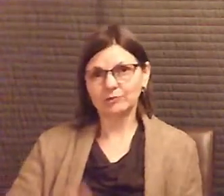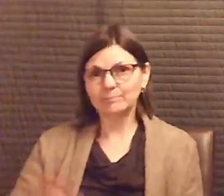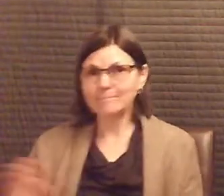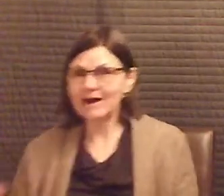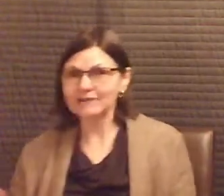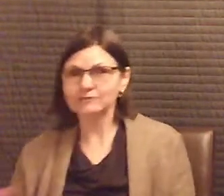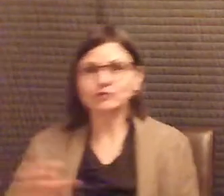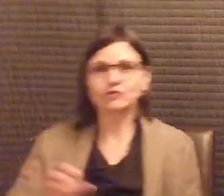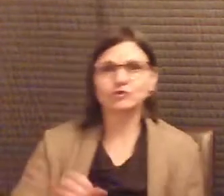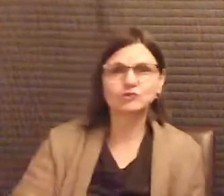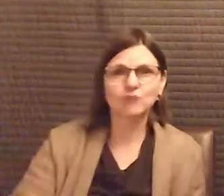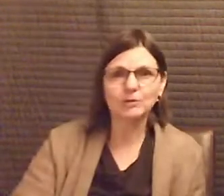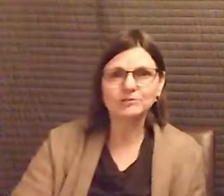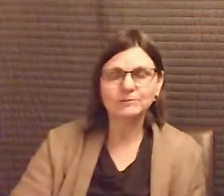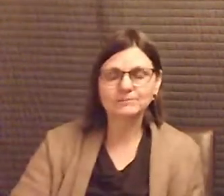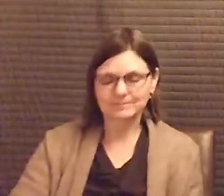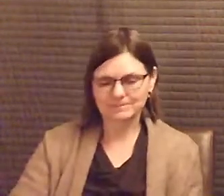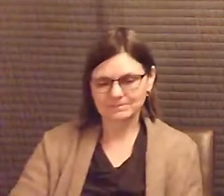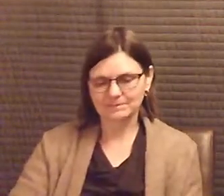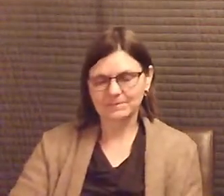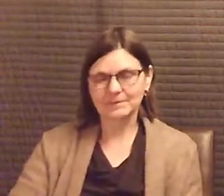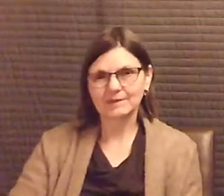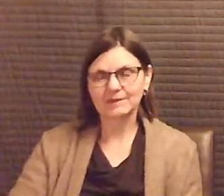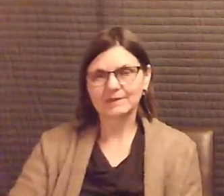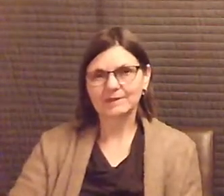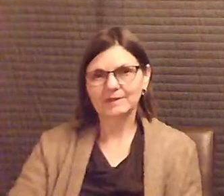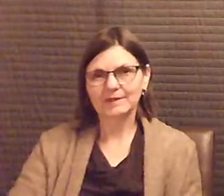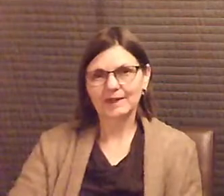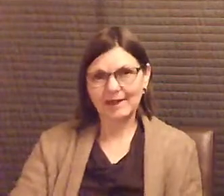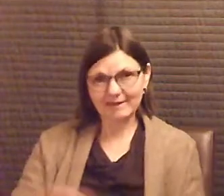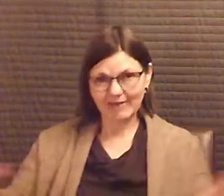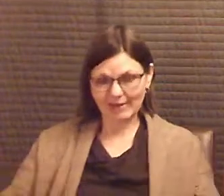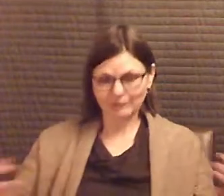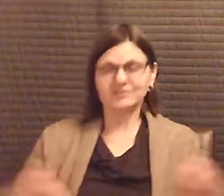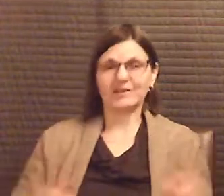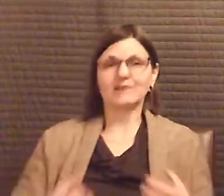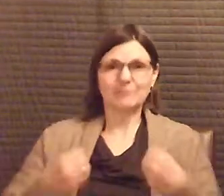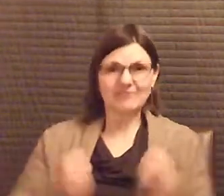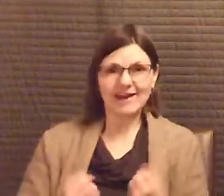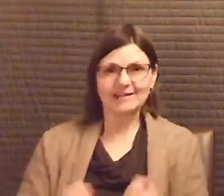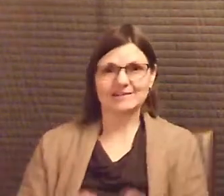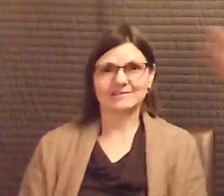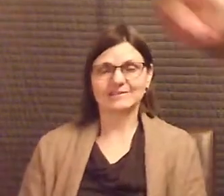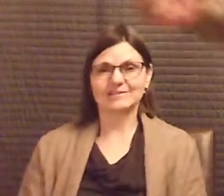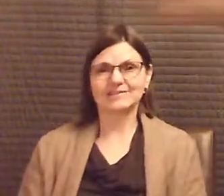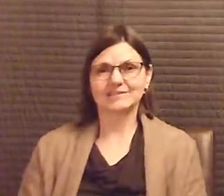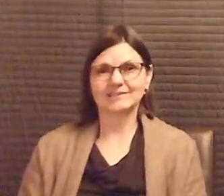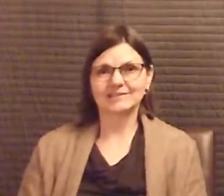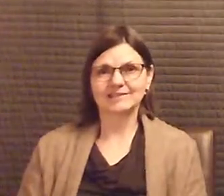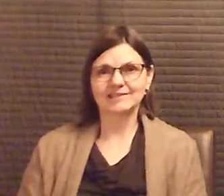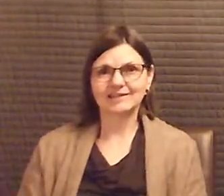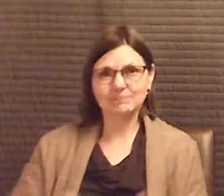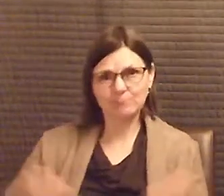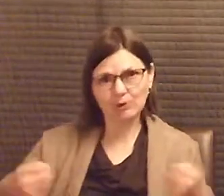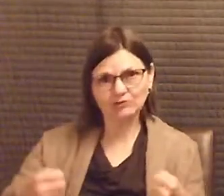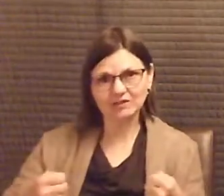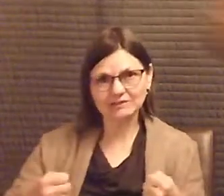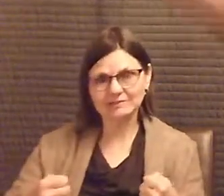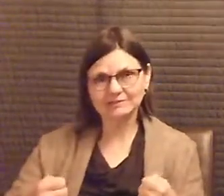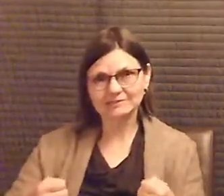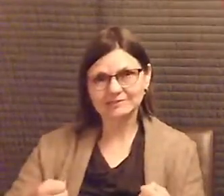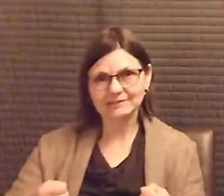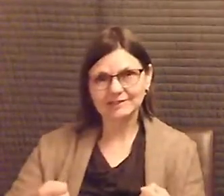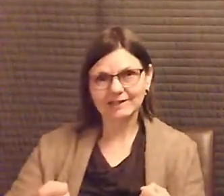macht van de zonde stop muziek i zou zo zijn wij onszelf belang en doopboek er lang en diep oh ze